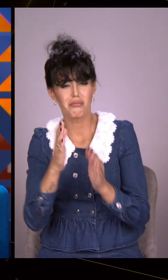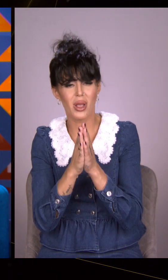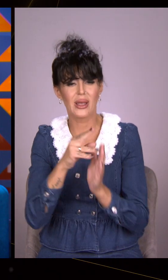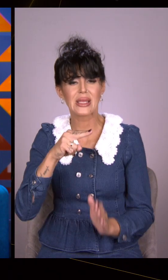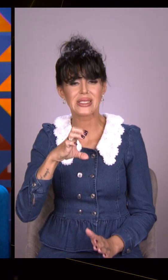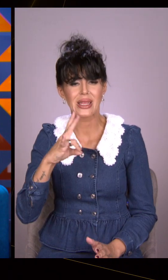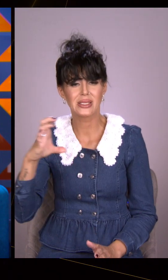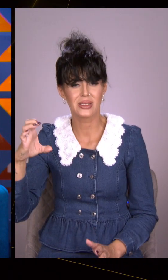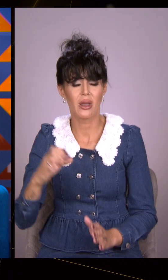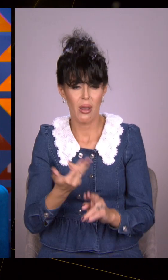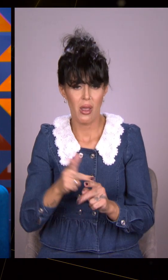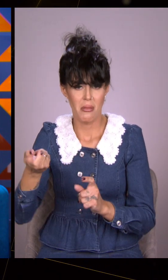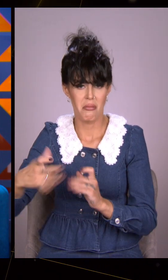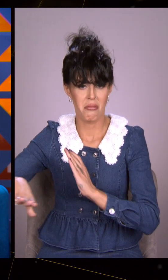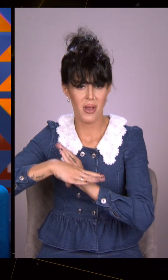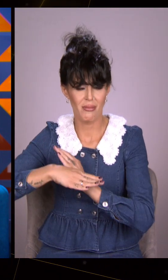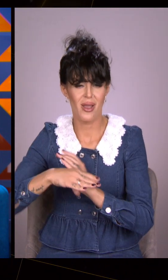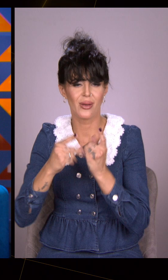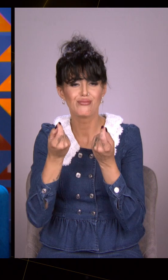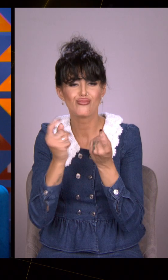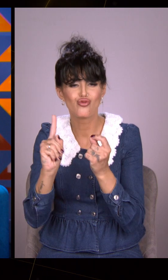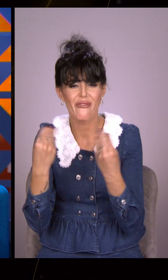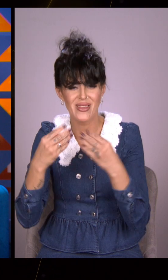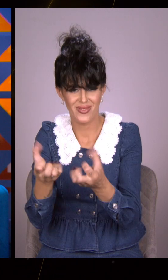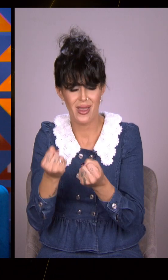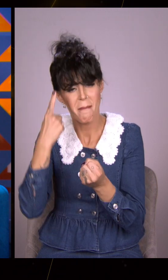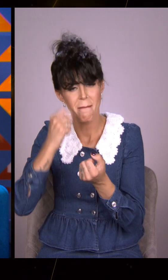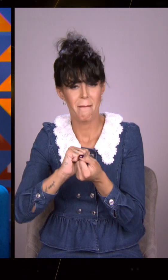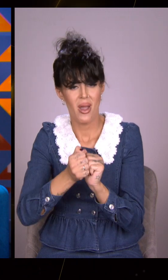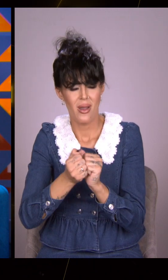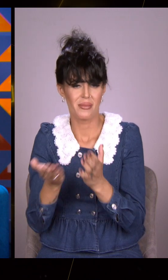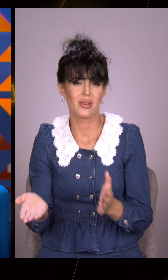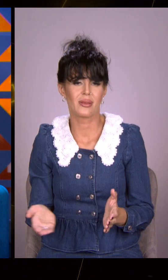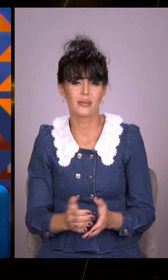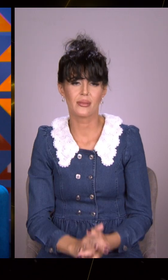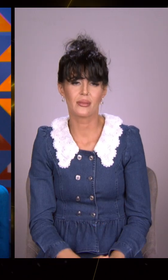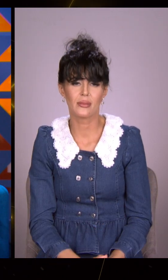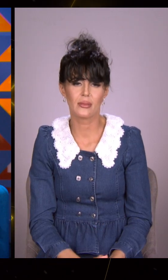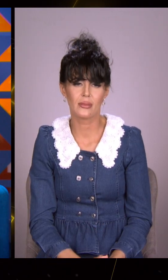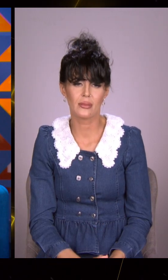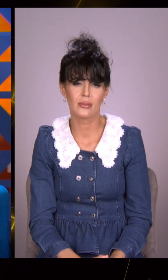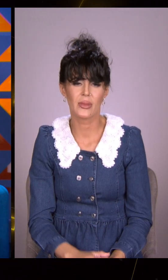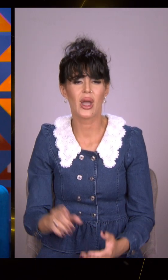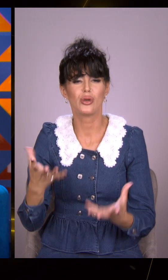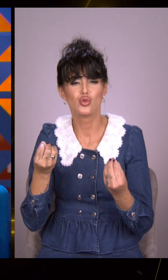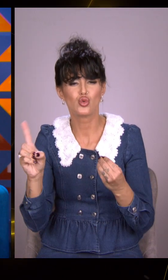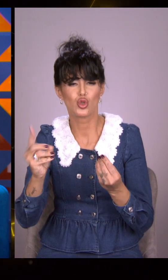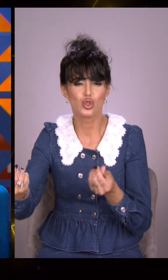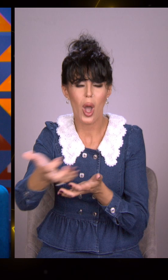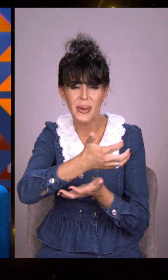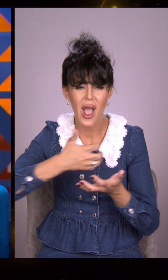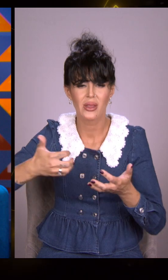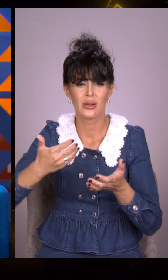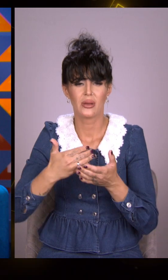і, дякуючи їм, допомогли, вишкою піднялись і що могли, там зібрали. Там